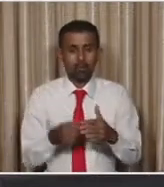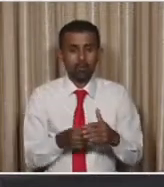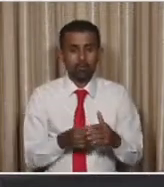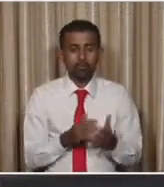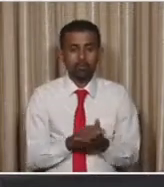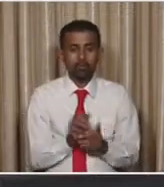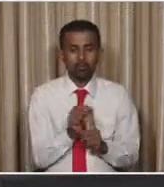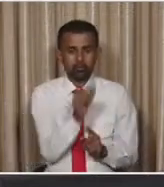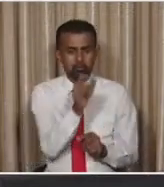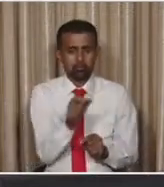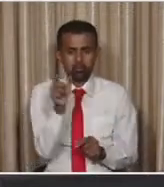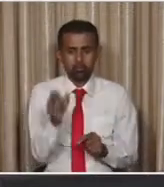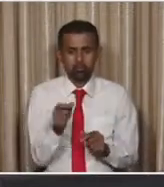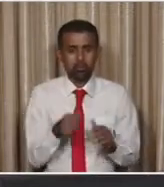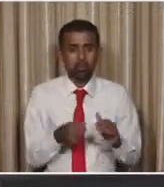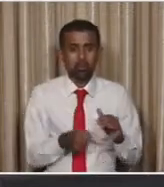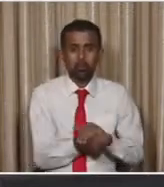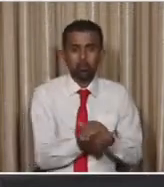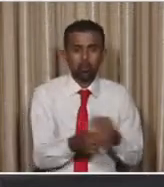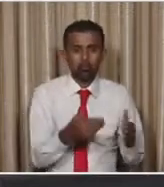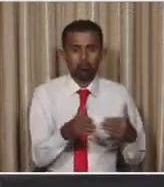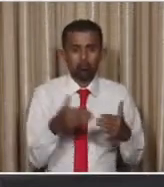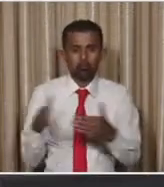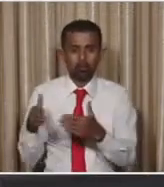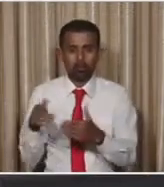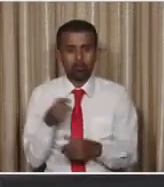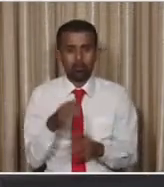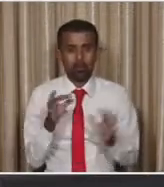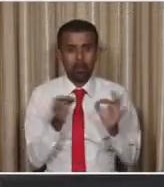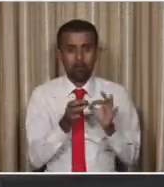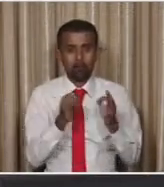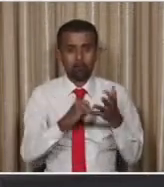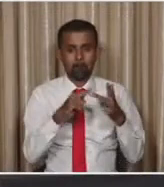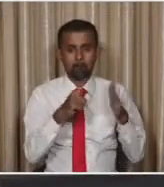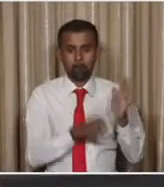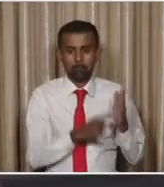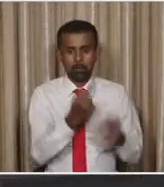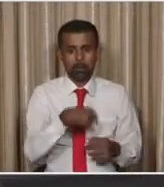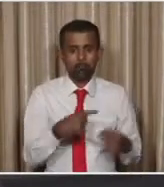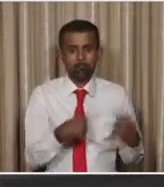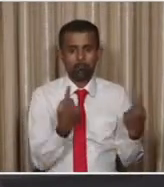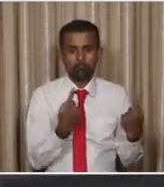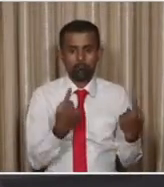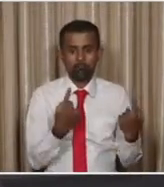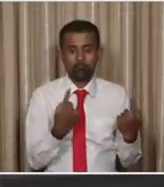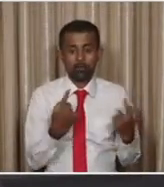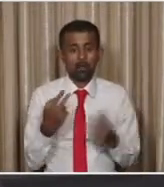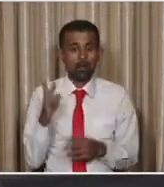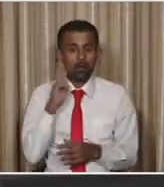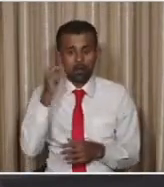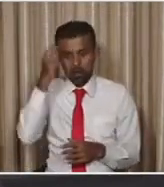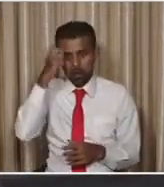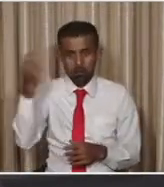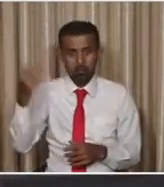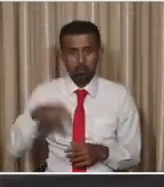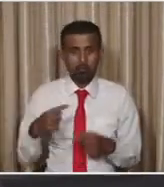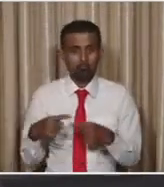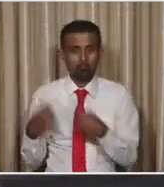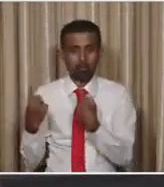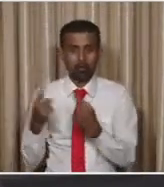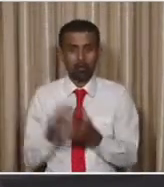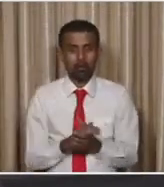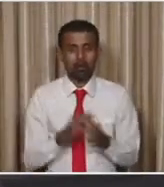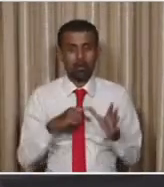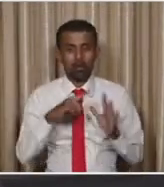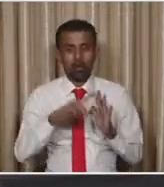තියෙනවා පුද්ගලානුබද්ධ වෙලා තියෙනවා මෙතන ඇවිල්ලා බැසිල් රාජපක්ෂ මහත්තයා එනකොට එක විදිහක් රනිල් වික්‍රමසිංහ මහත්තයා එනකොට තව විදිහක්